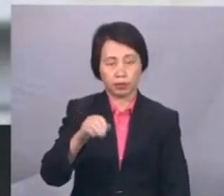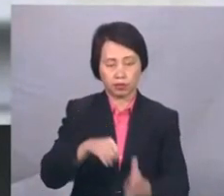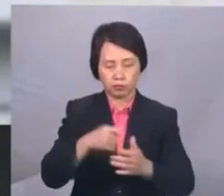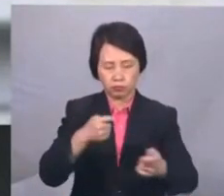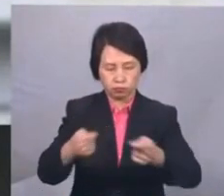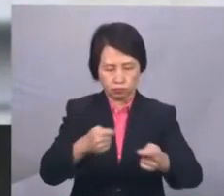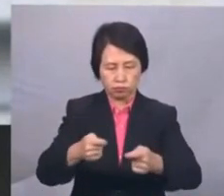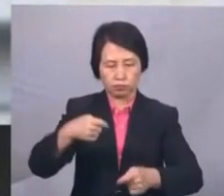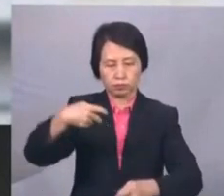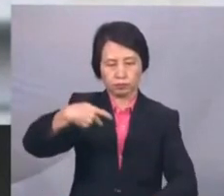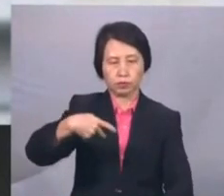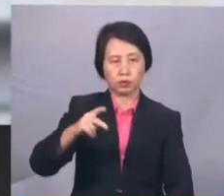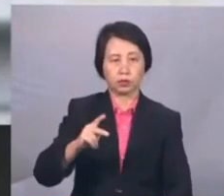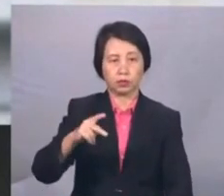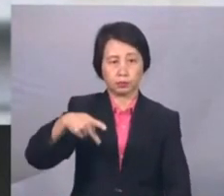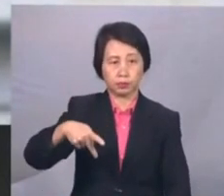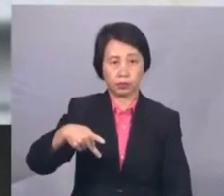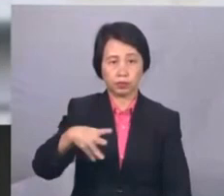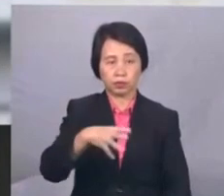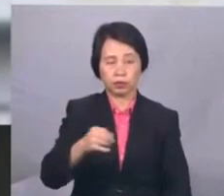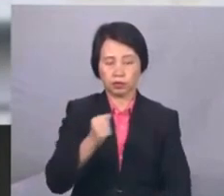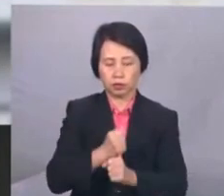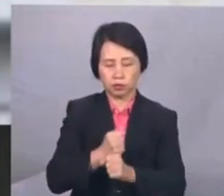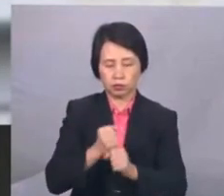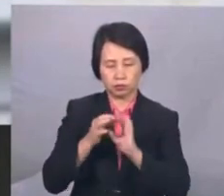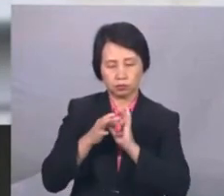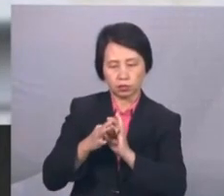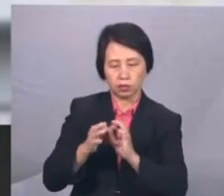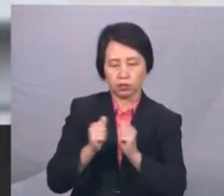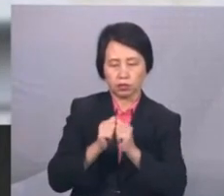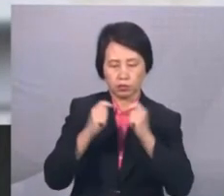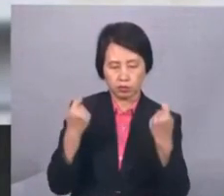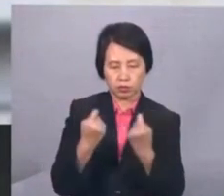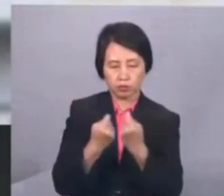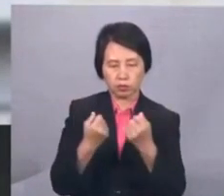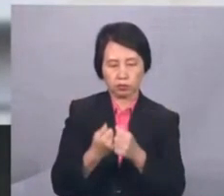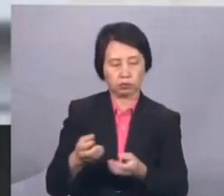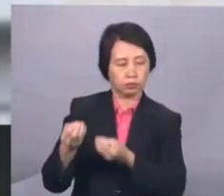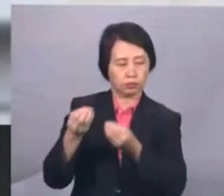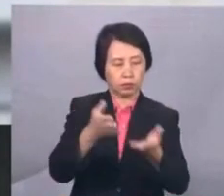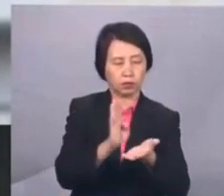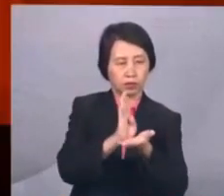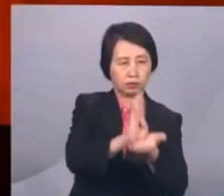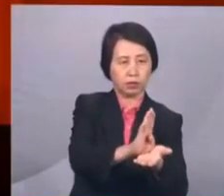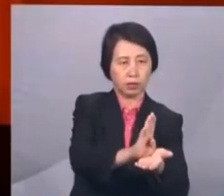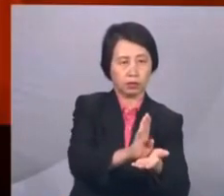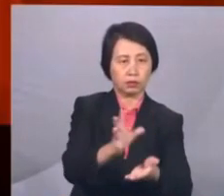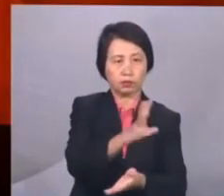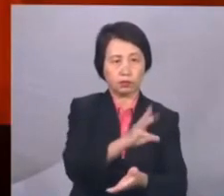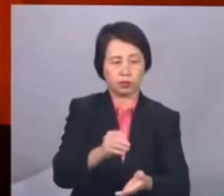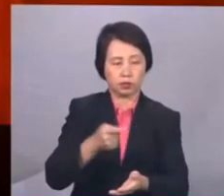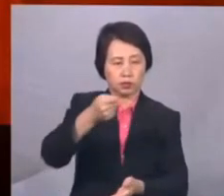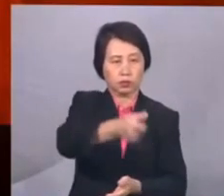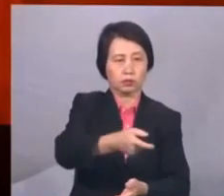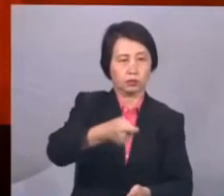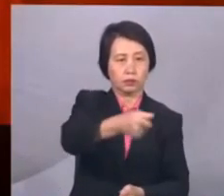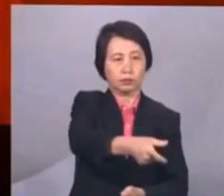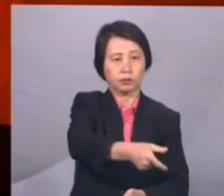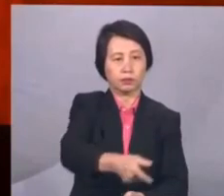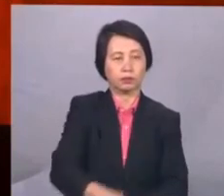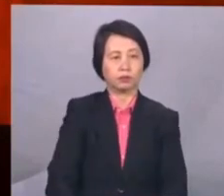perintah kawalan pergerakan pipi serta kerjasama berpasukan dalam mengulur bantuan serta sumbangan